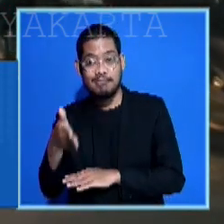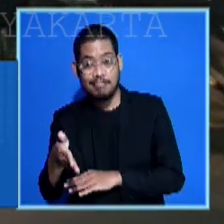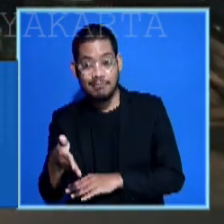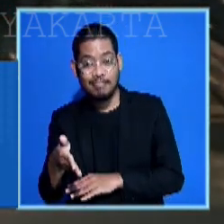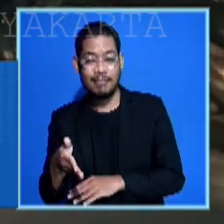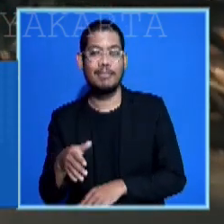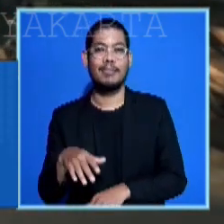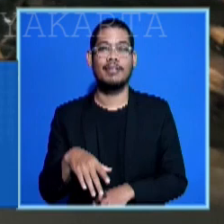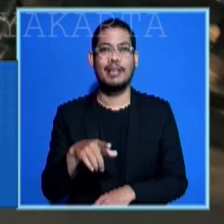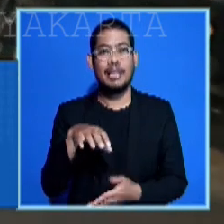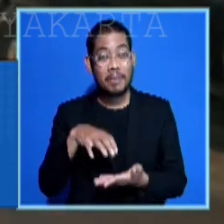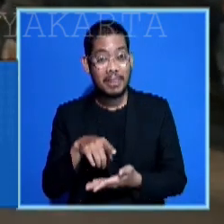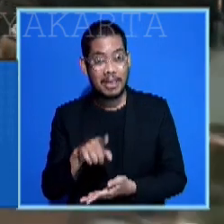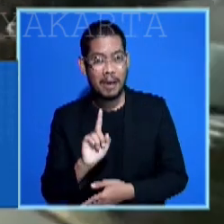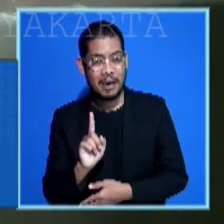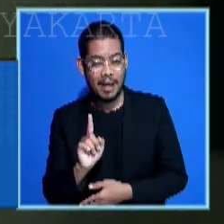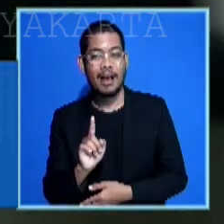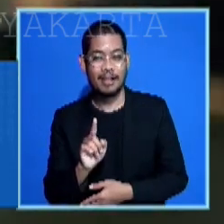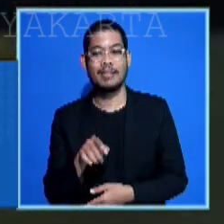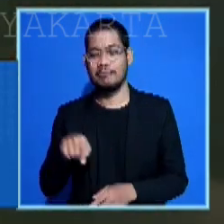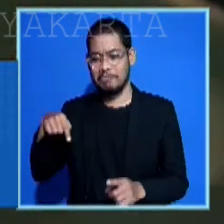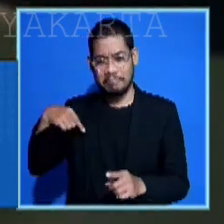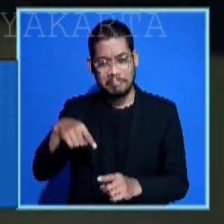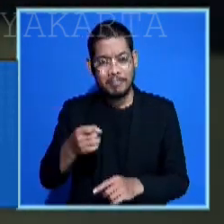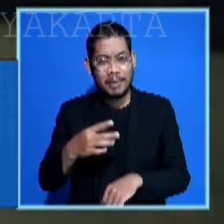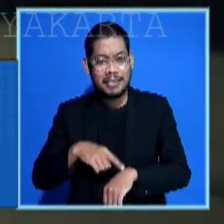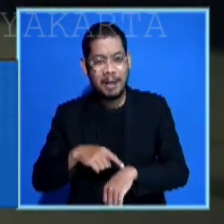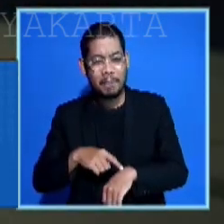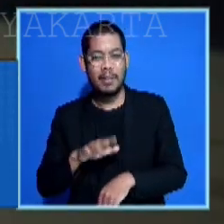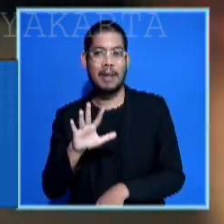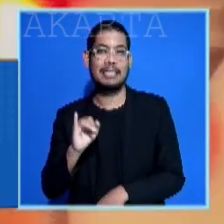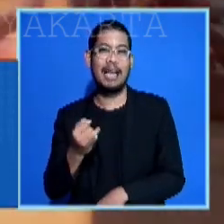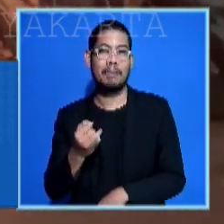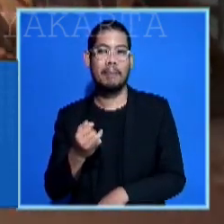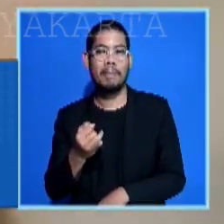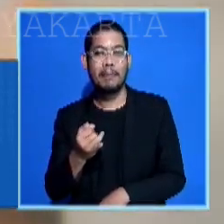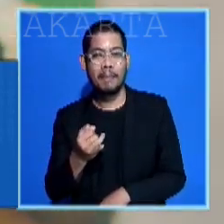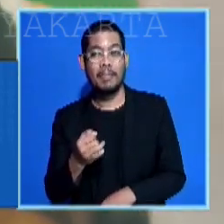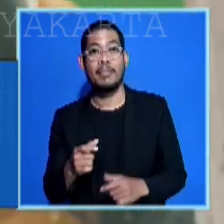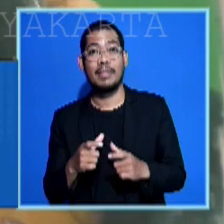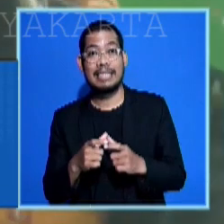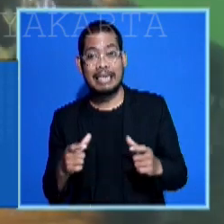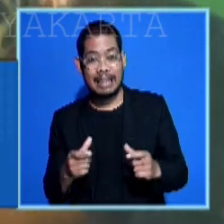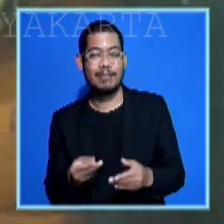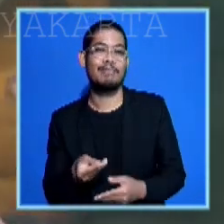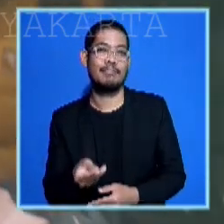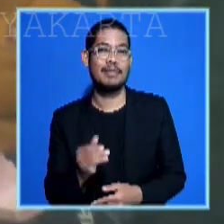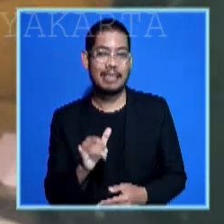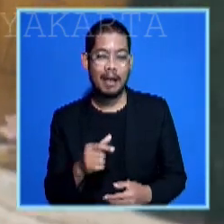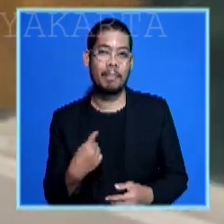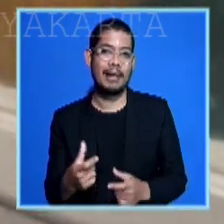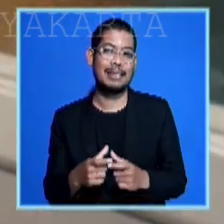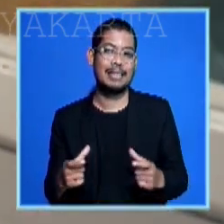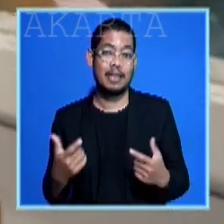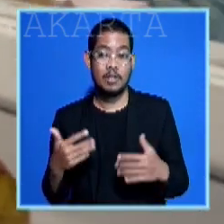jam. Wah, akhirnya kita tiba nih di loket pemberian tiket. Wah, kita udah sampai Sikunir